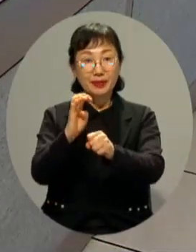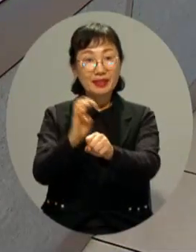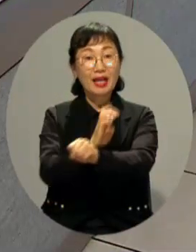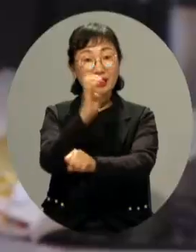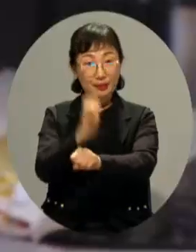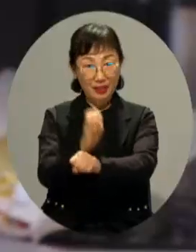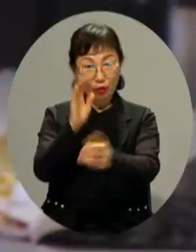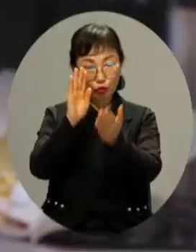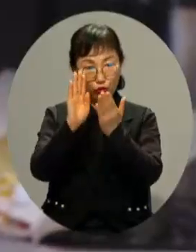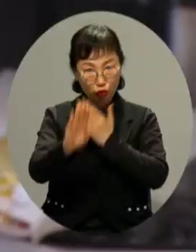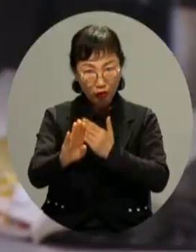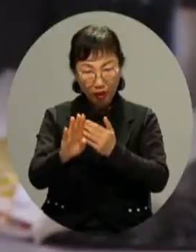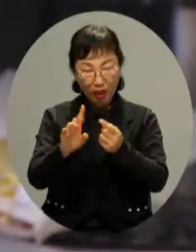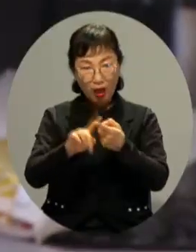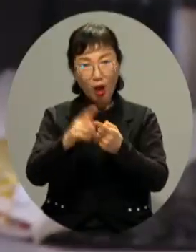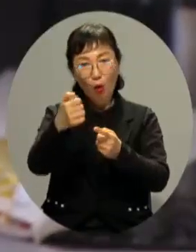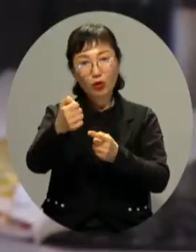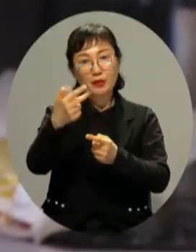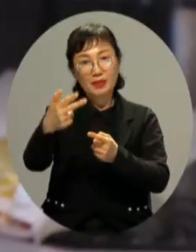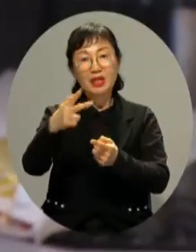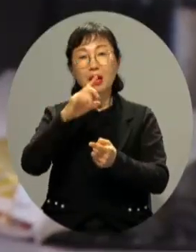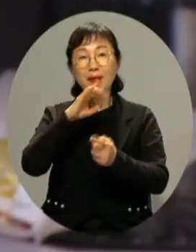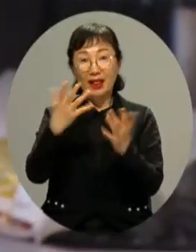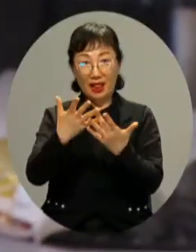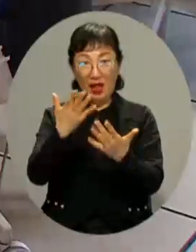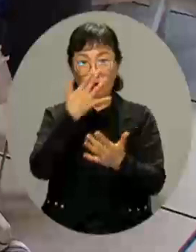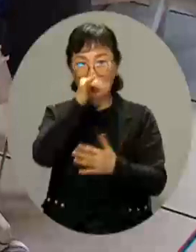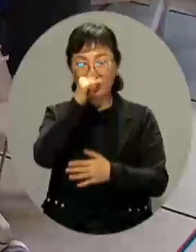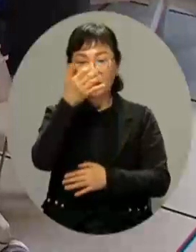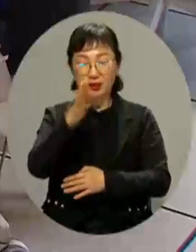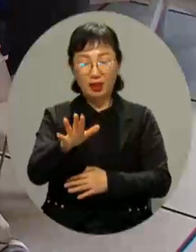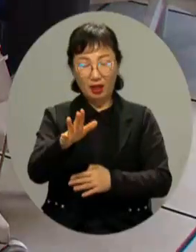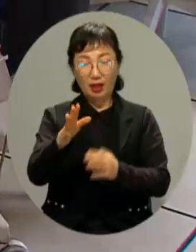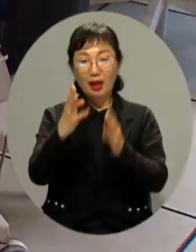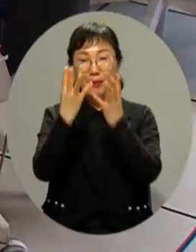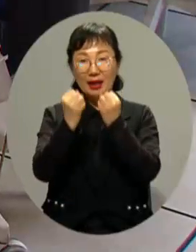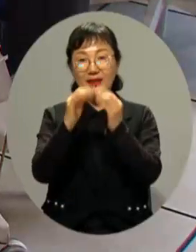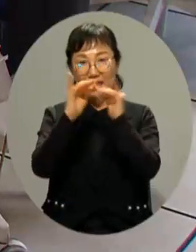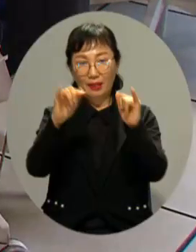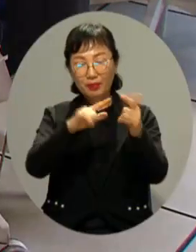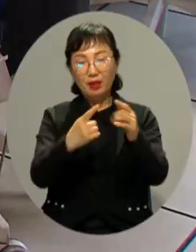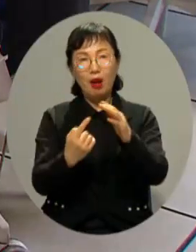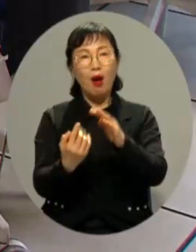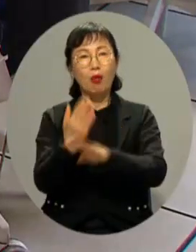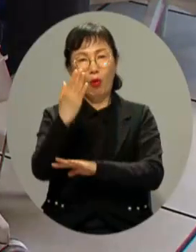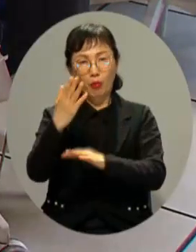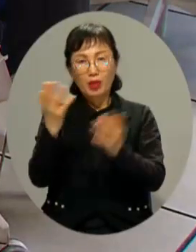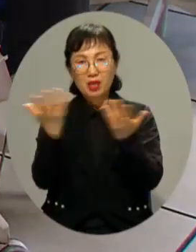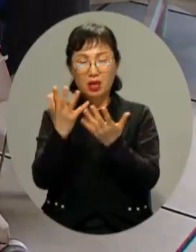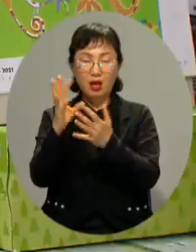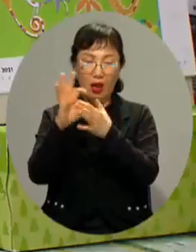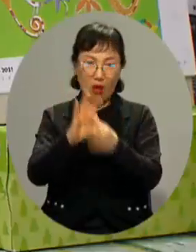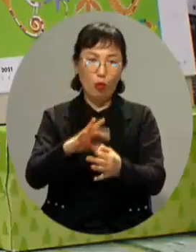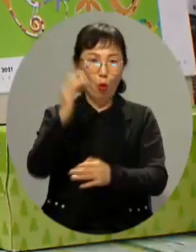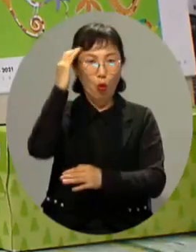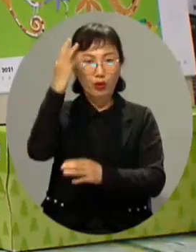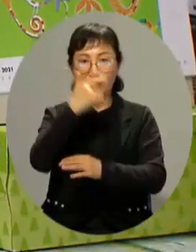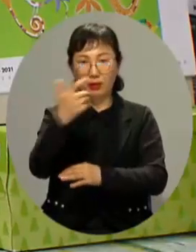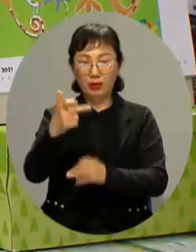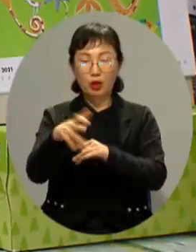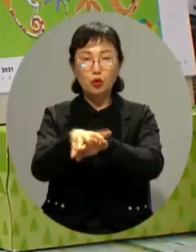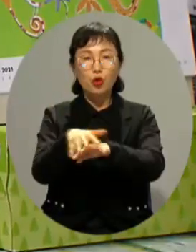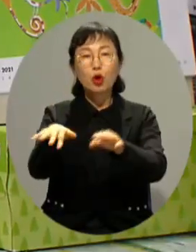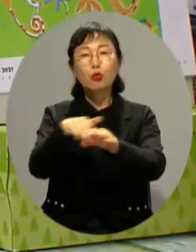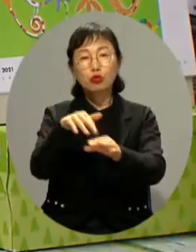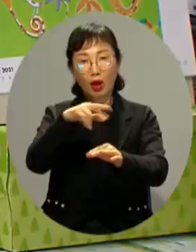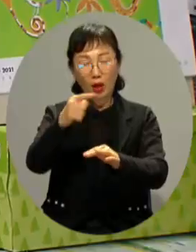근무는 월 최대 57시간까지만 가능하지만 적지 않은 인원이 최대치를 넘고 있다는 것입니다. 여기에 조직